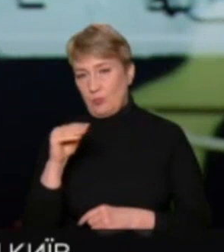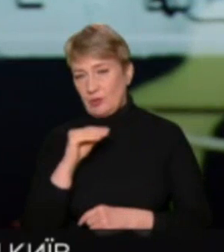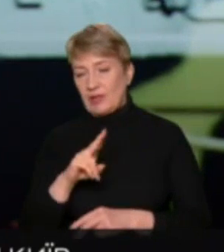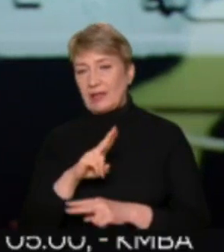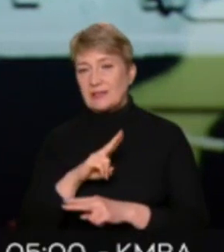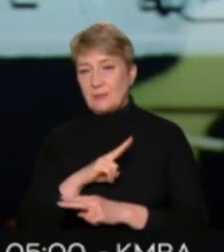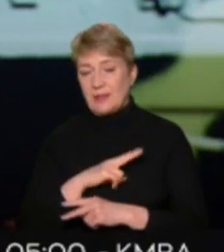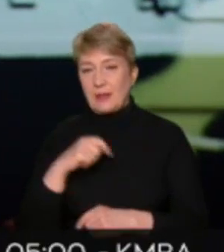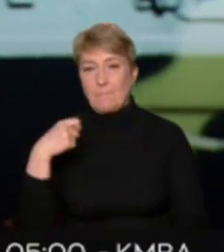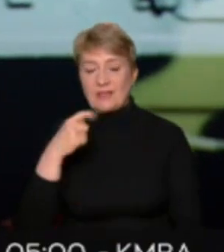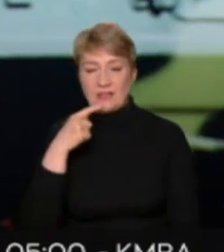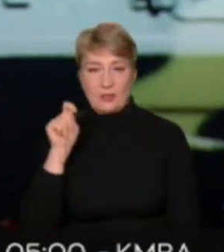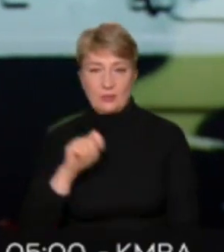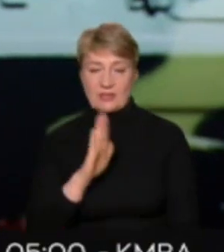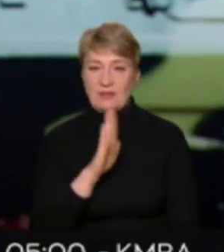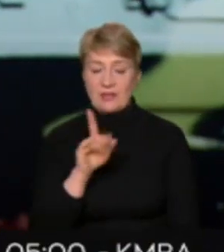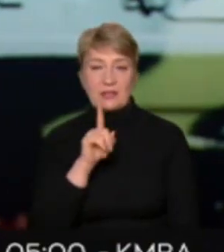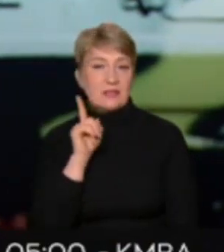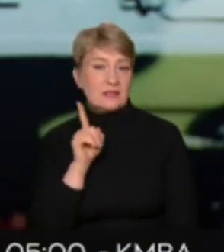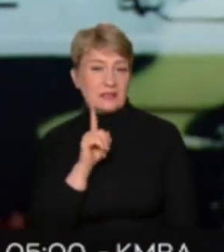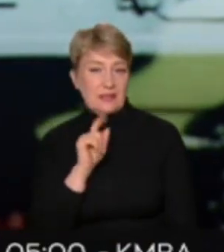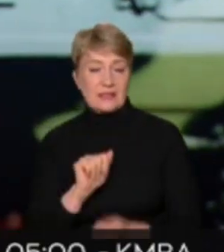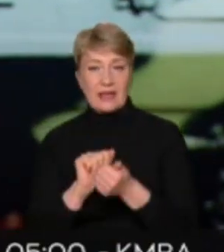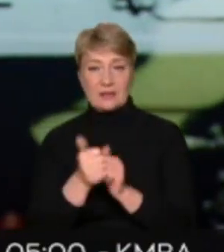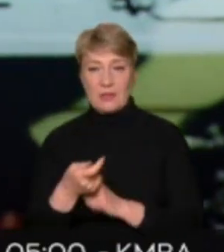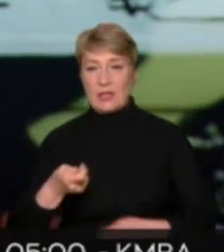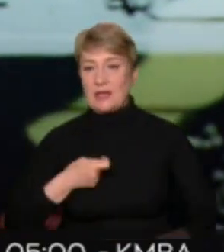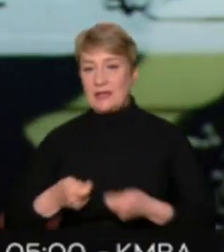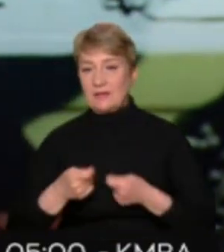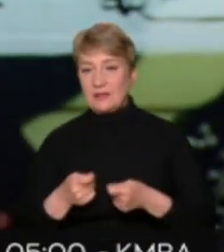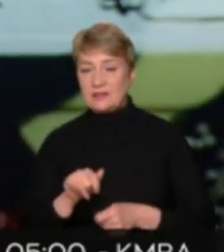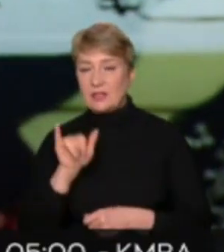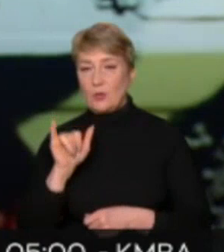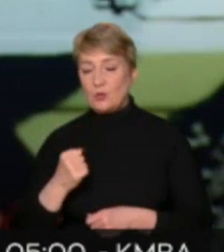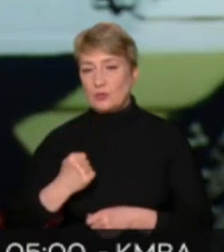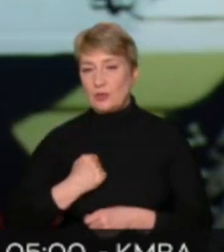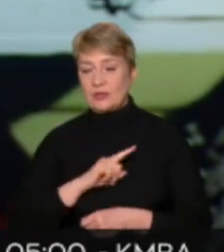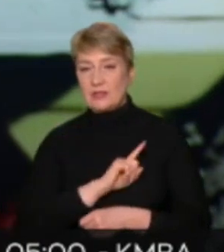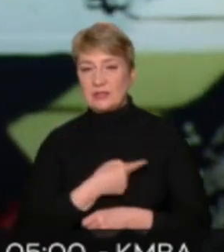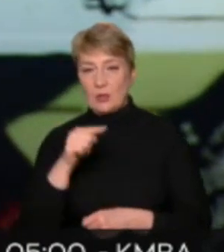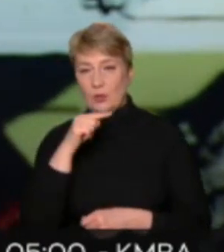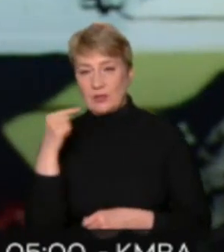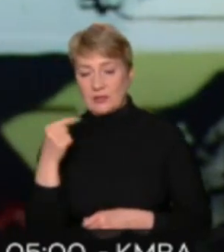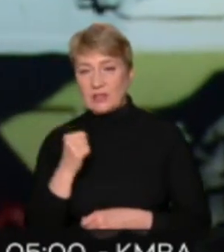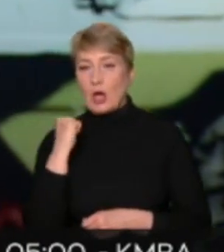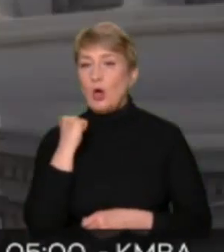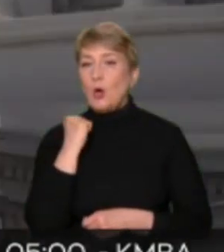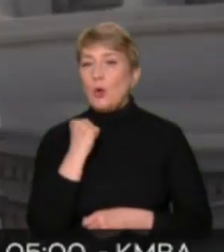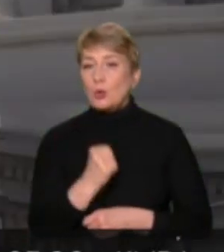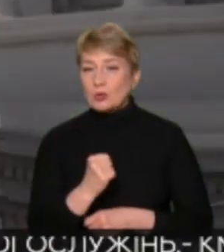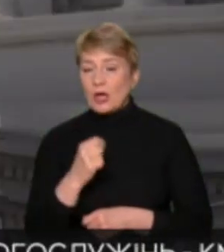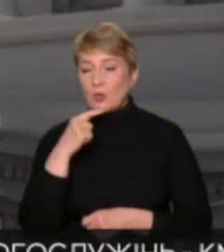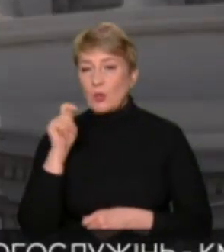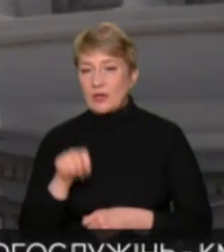президента України Володимира Зеленського і зміна керівництва у Збройних силах Росії та удар України по Кремлю. Якраз